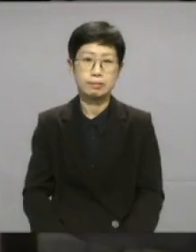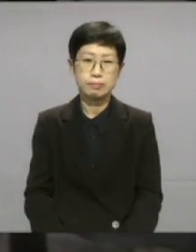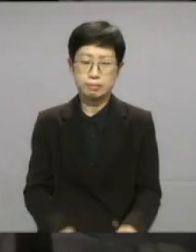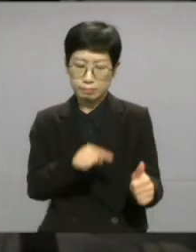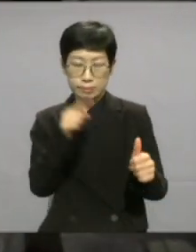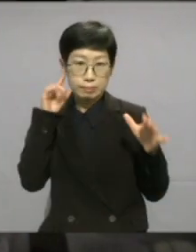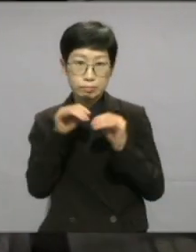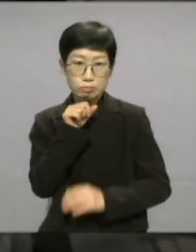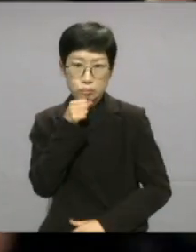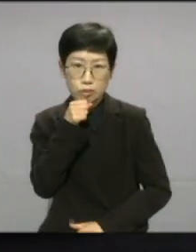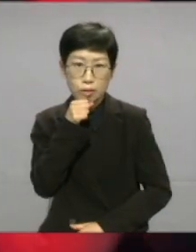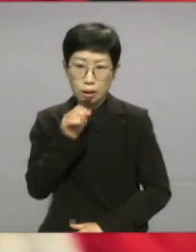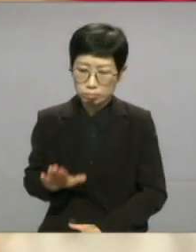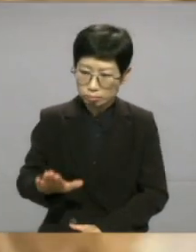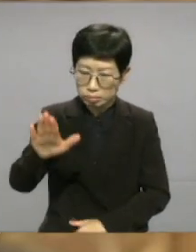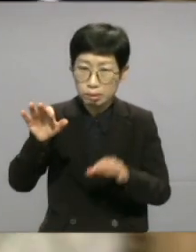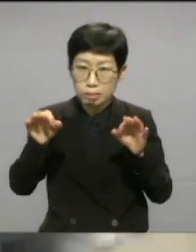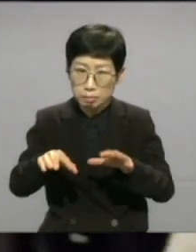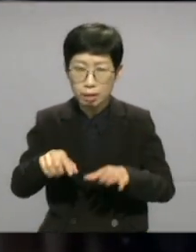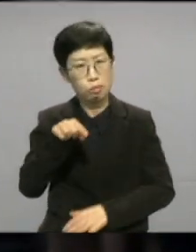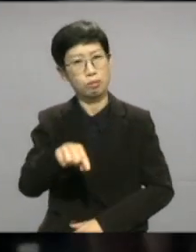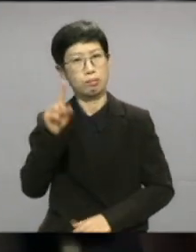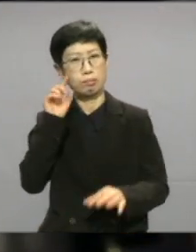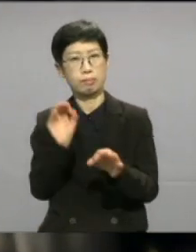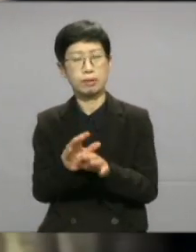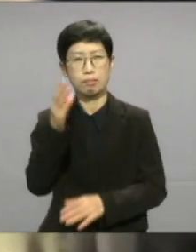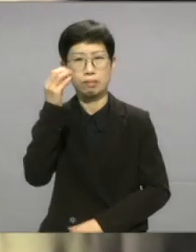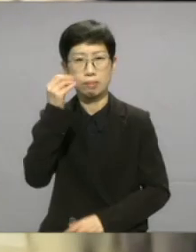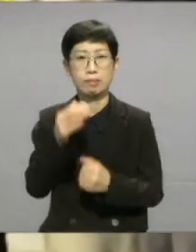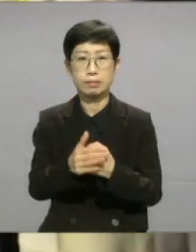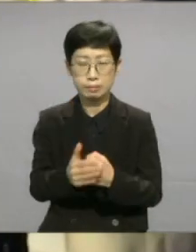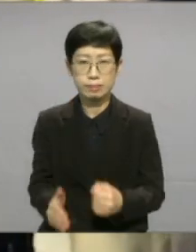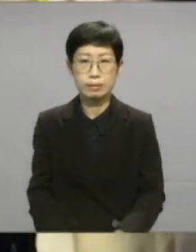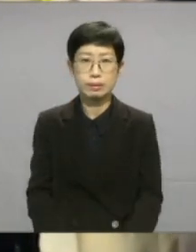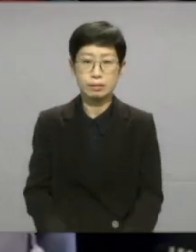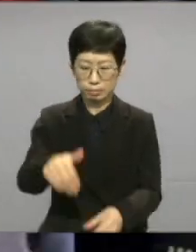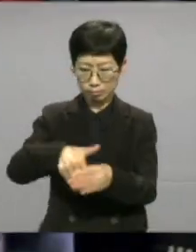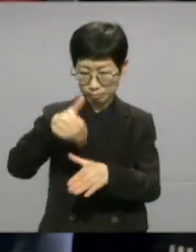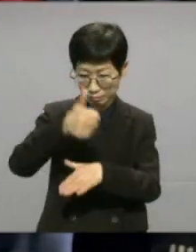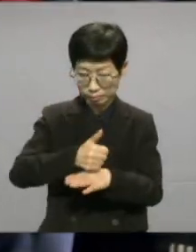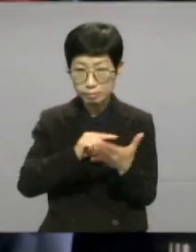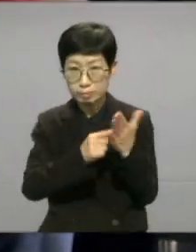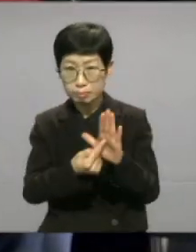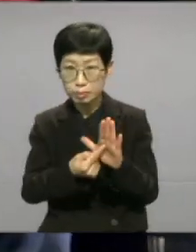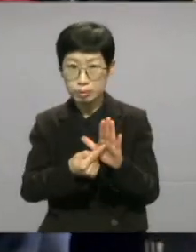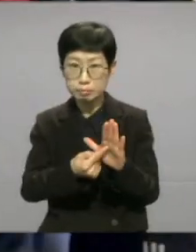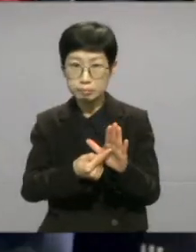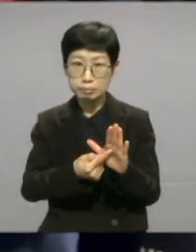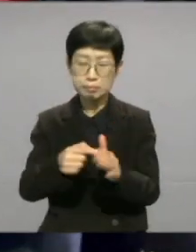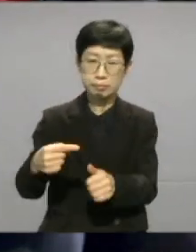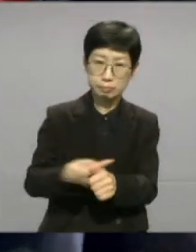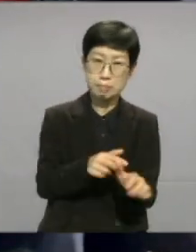제오르제스쿠의 지지율이 짧은 기간 너무 극적으로 급등했기 때문입니다. 투표 결과가 발표되자 수백 명의